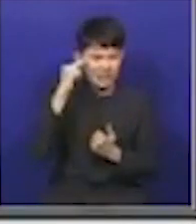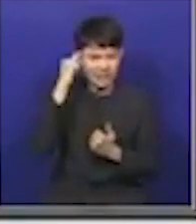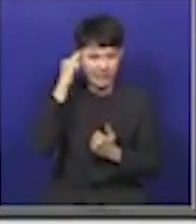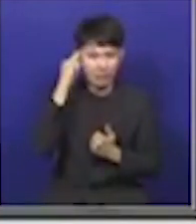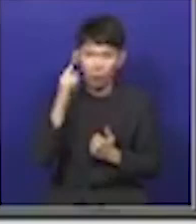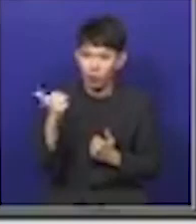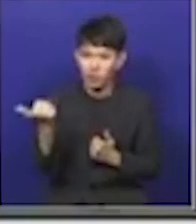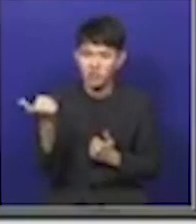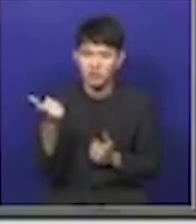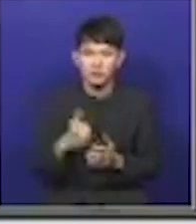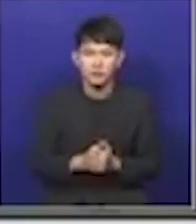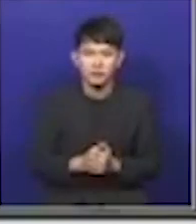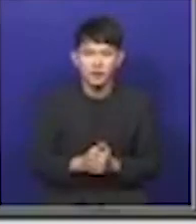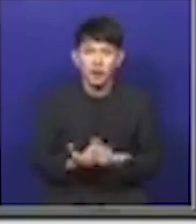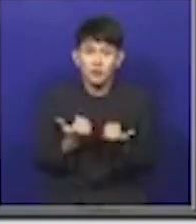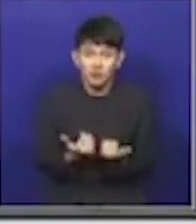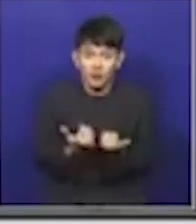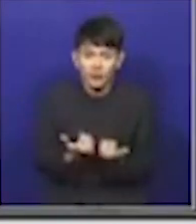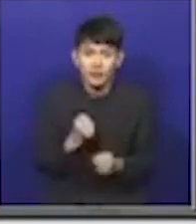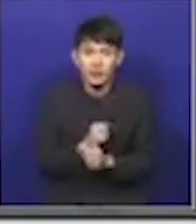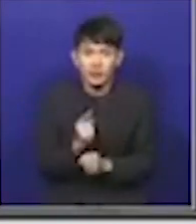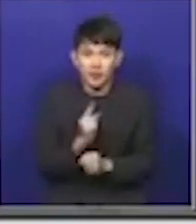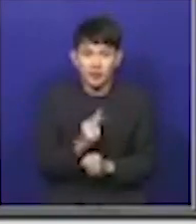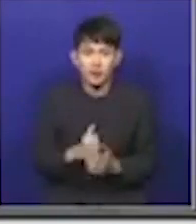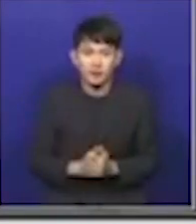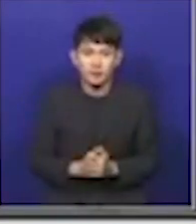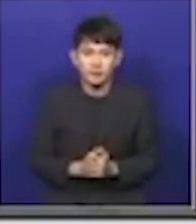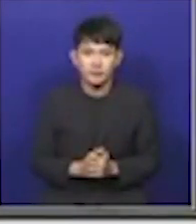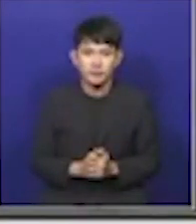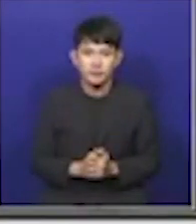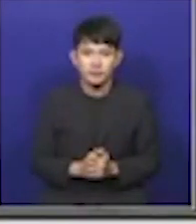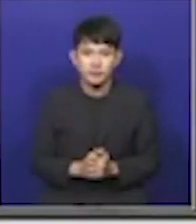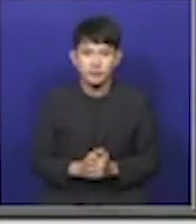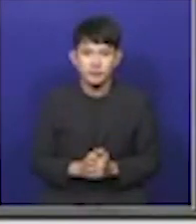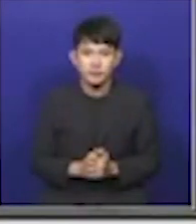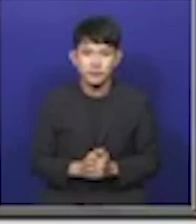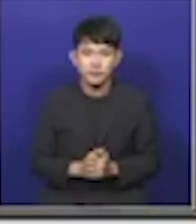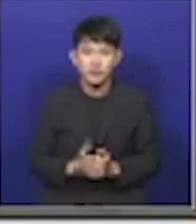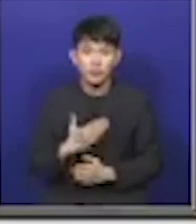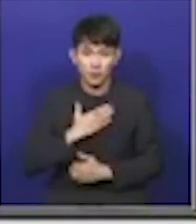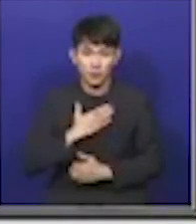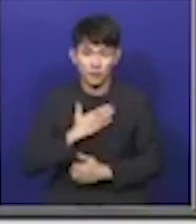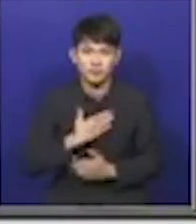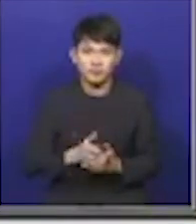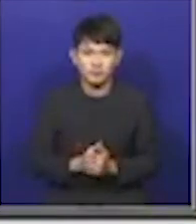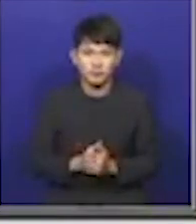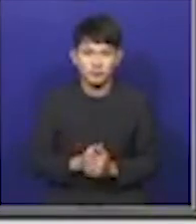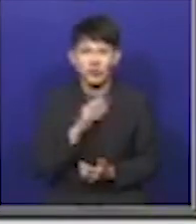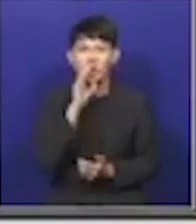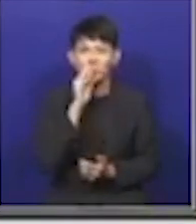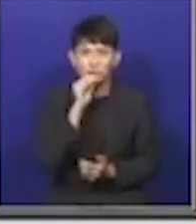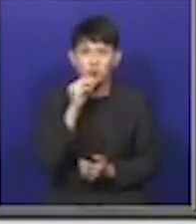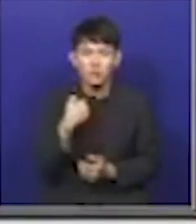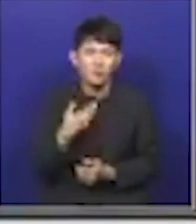ครับเพราะฉะนั้นเรื่องตัวผมเองเคยพูดแล้ว